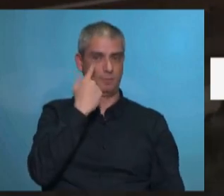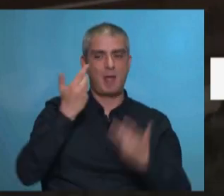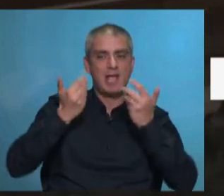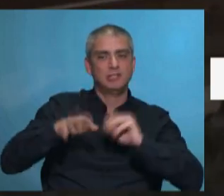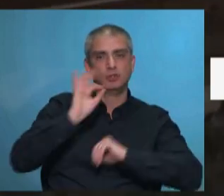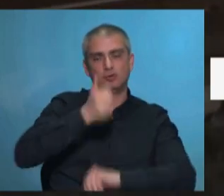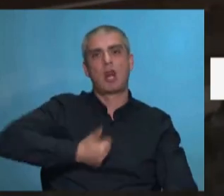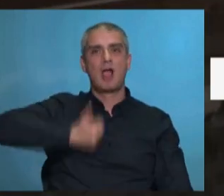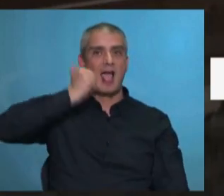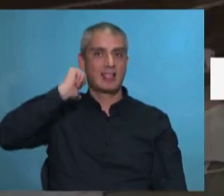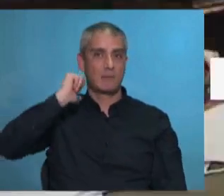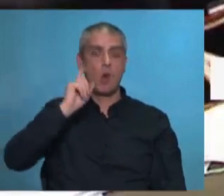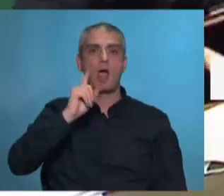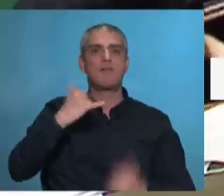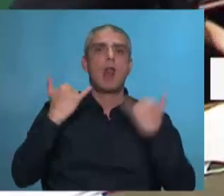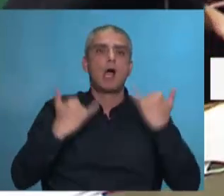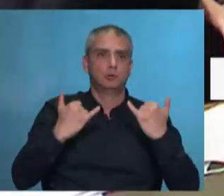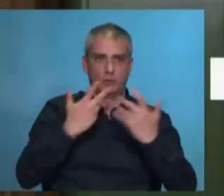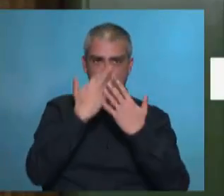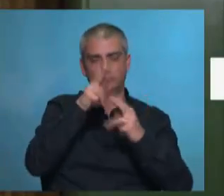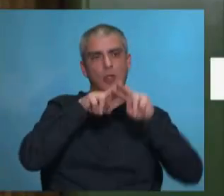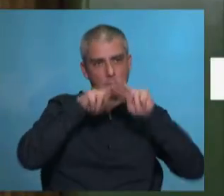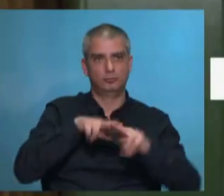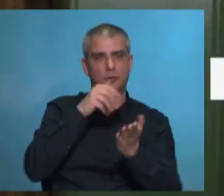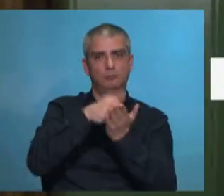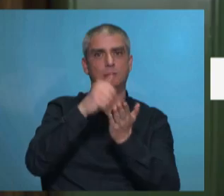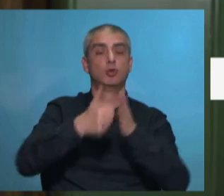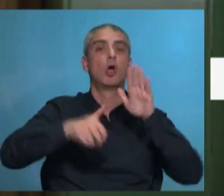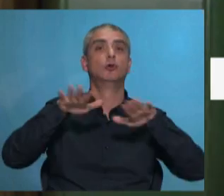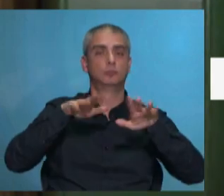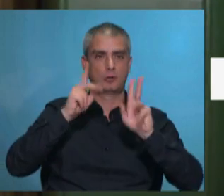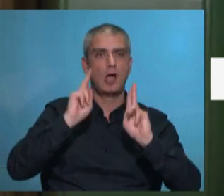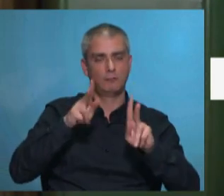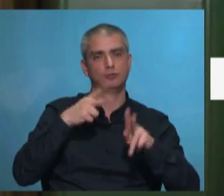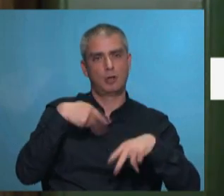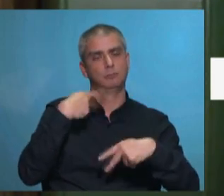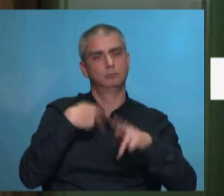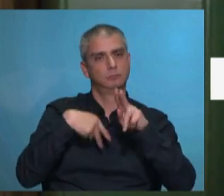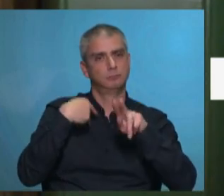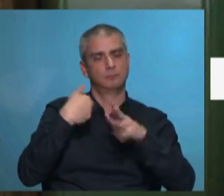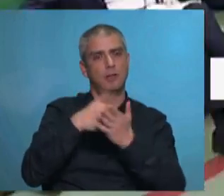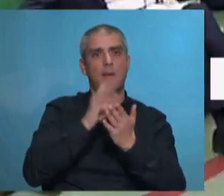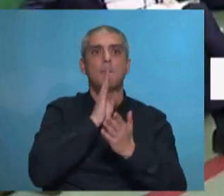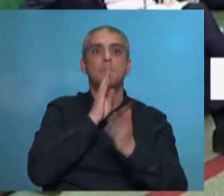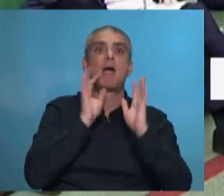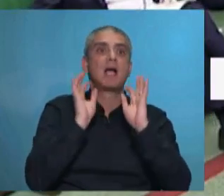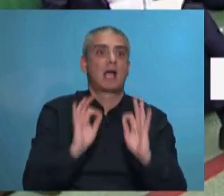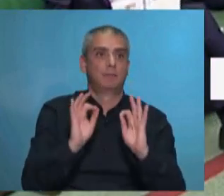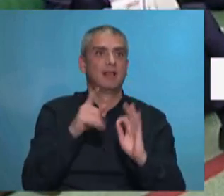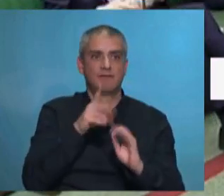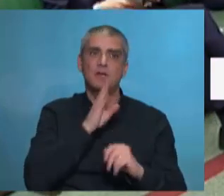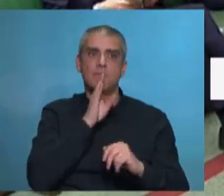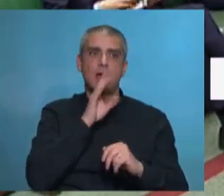שלה אתמול, אבל עכשיו שברור שהיא נשארת ראשת הממשלה, אפשר באמת לחזור ולהתעסק בבעיה האמיתית, והיא